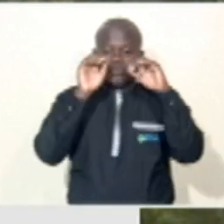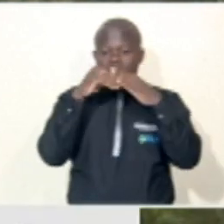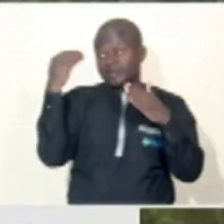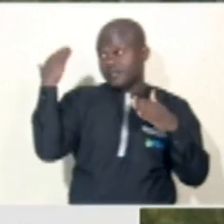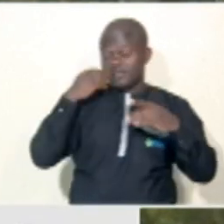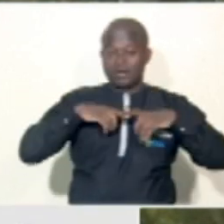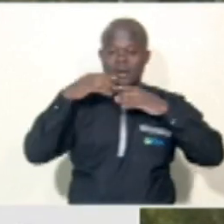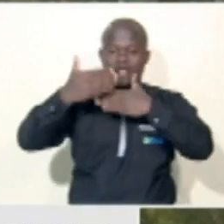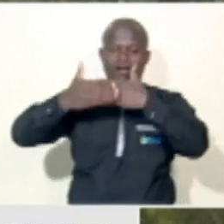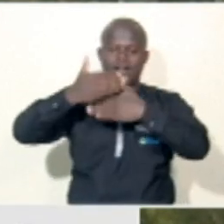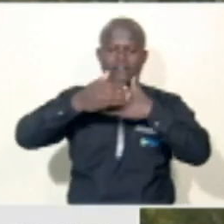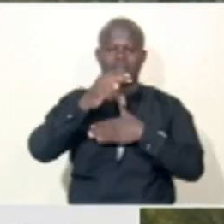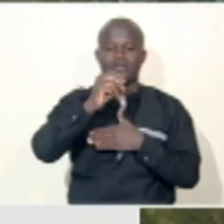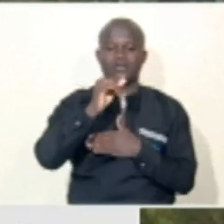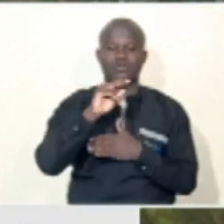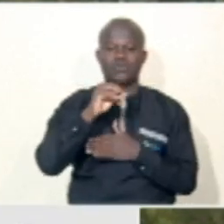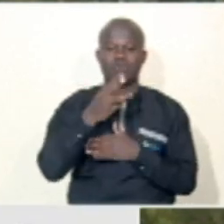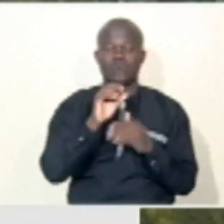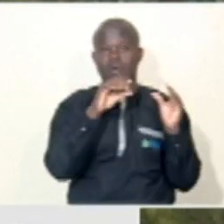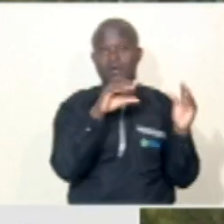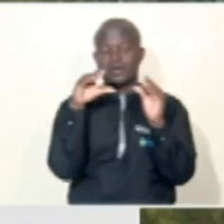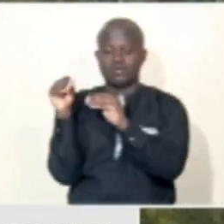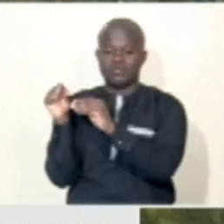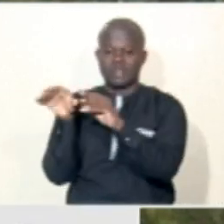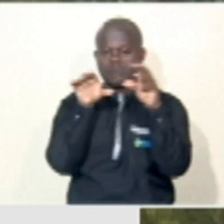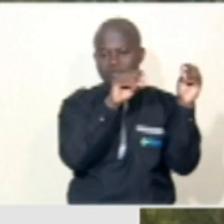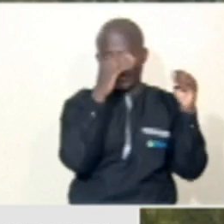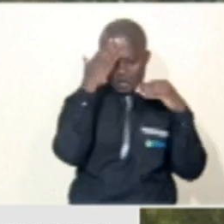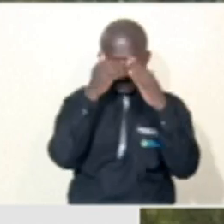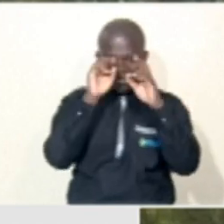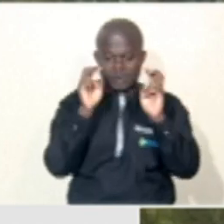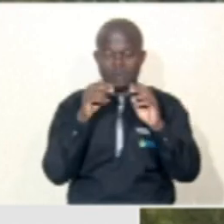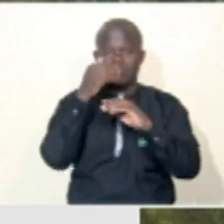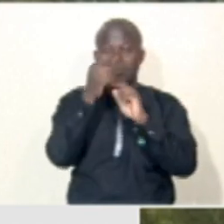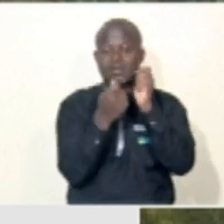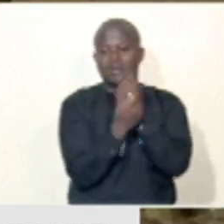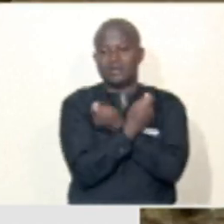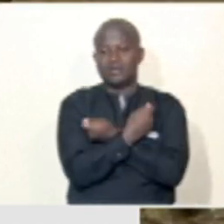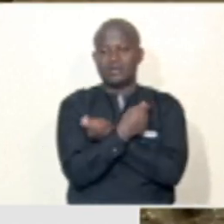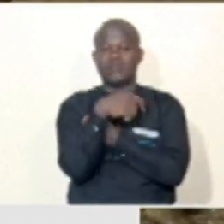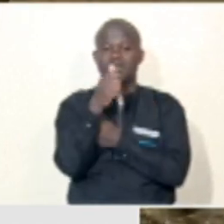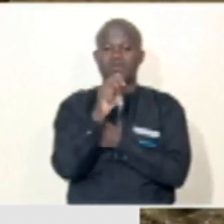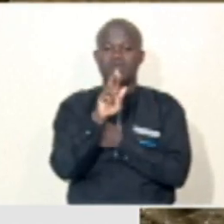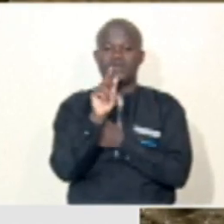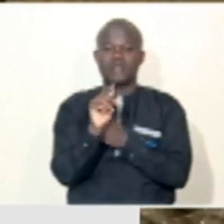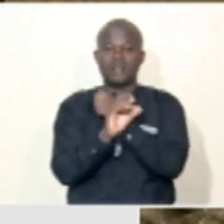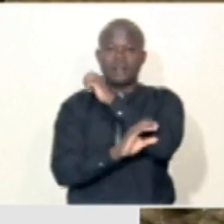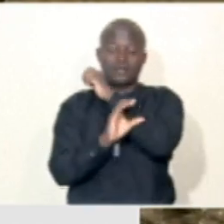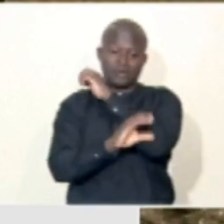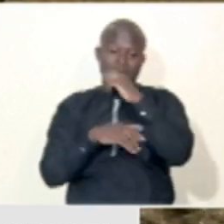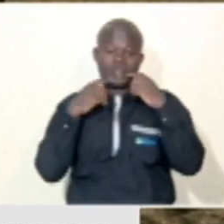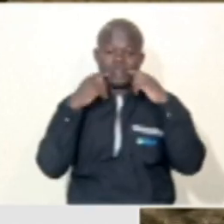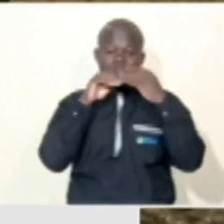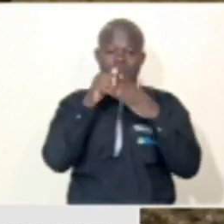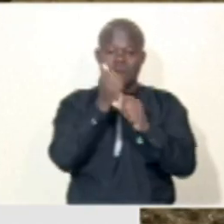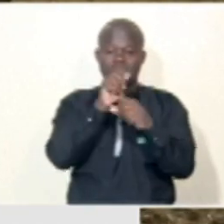mu mbago za Nyungwe bakaba baragiye bahimurwa kubera yuko yaje kugirwa parike y'igihugu aba rero bavuga ko bajyaga